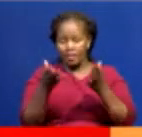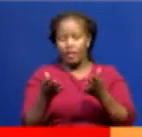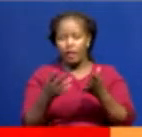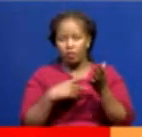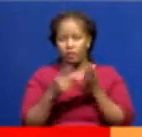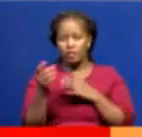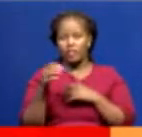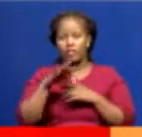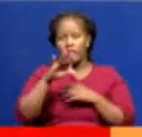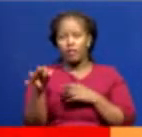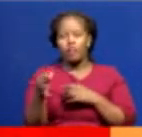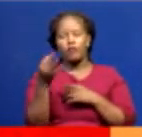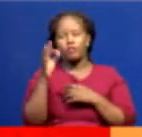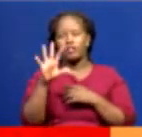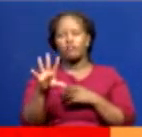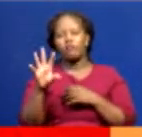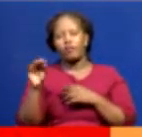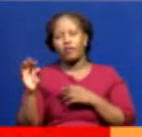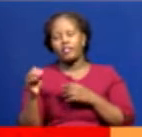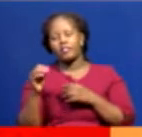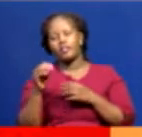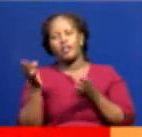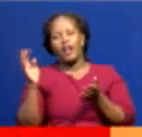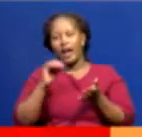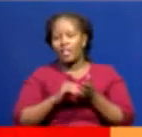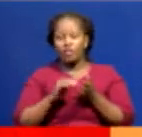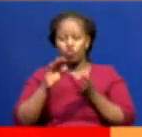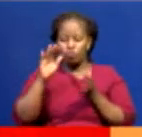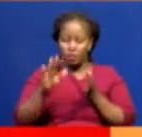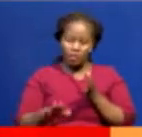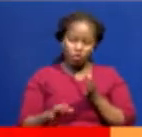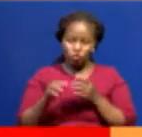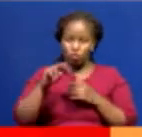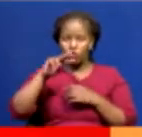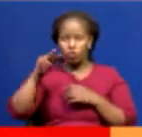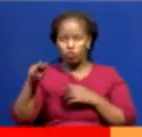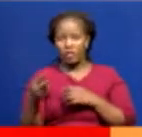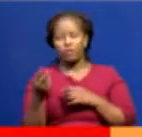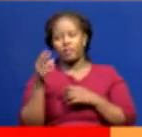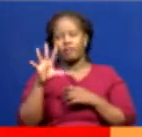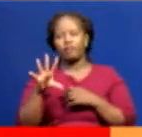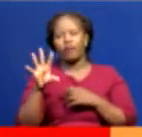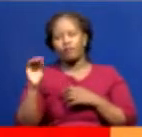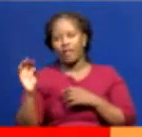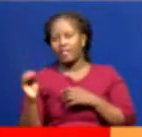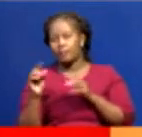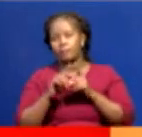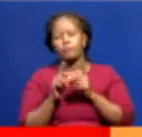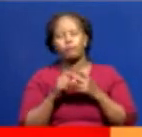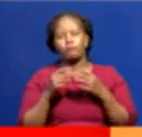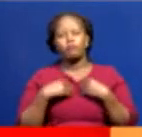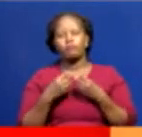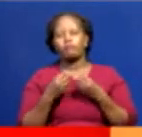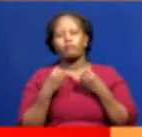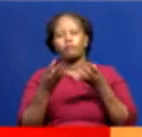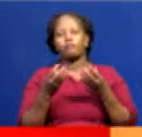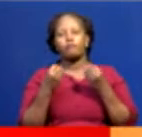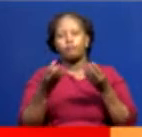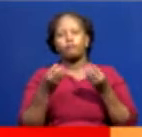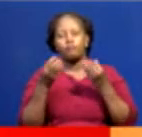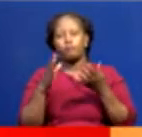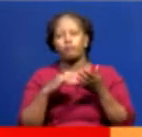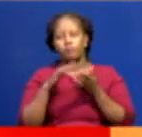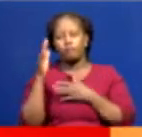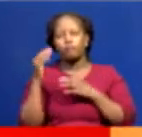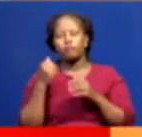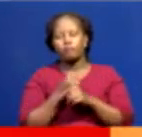shilingi 3,500, bei ya mbolea itarudi mpaka shilingi 2,500. Na tuna mambo mengi sana ambaye tumepanga